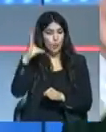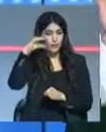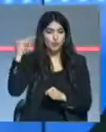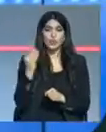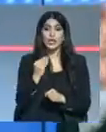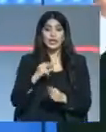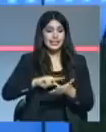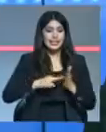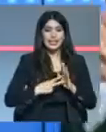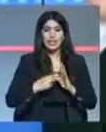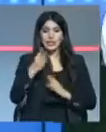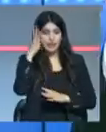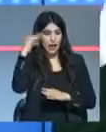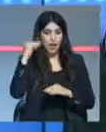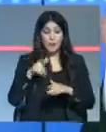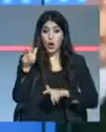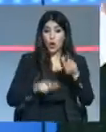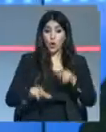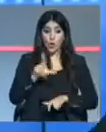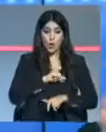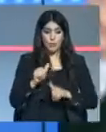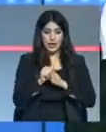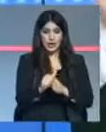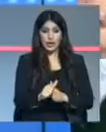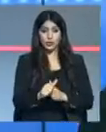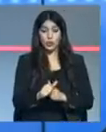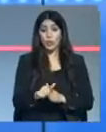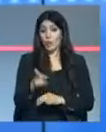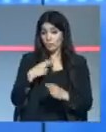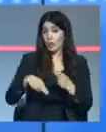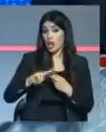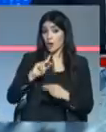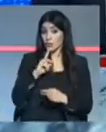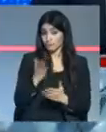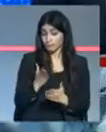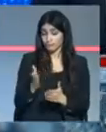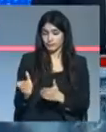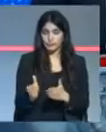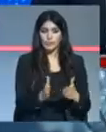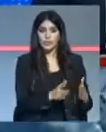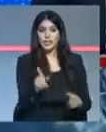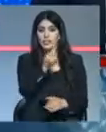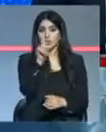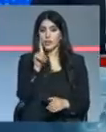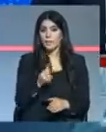مهنته كل ما يجب والامنيين تعاملوا مع الوضع كما يجب ها احسن حتى مما يجب السؤال